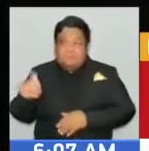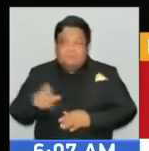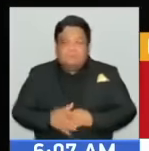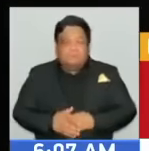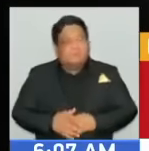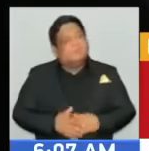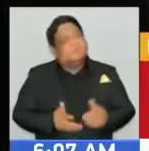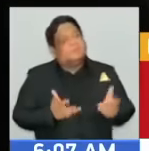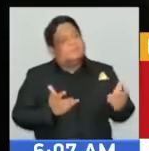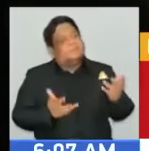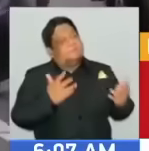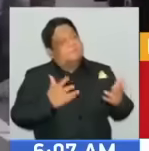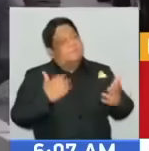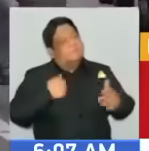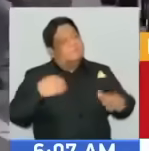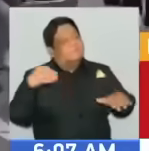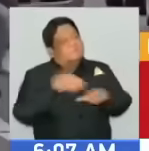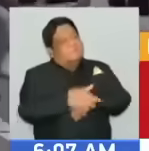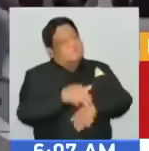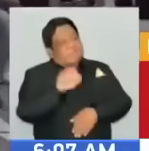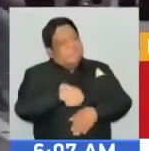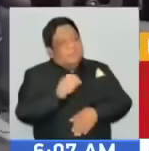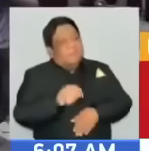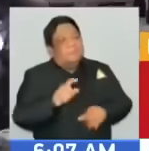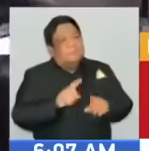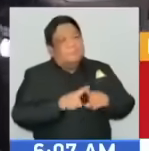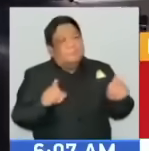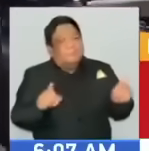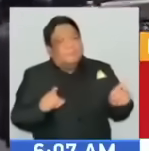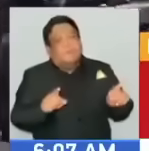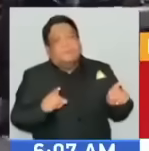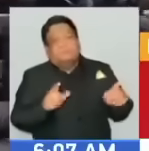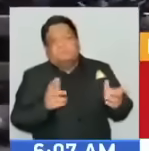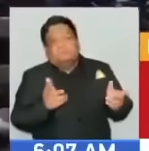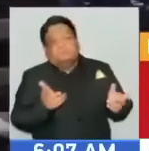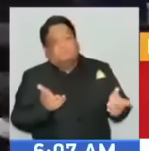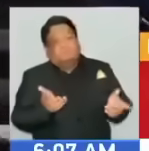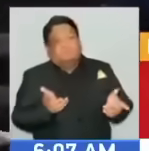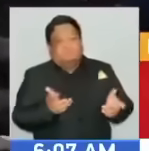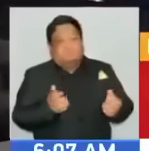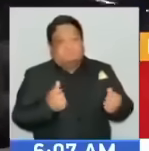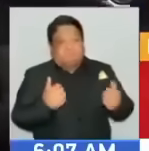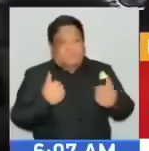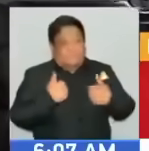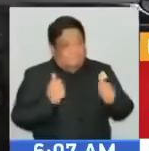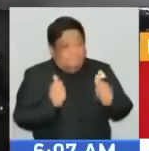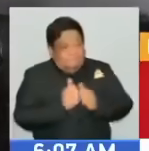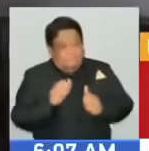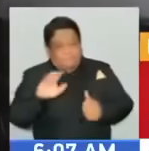pero sa dami po ng ating kasamahan sa MMDA, ganun na rin po sa IAC,